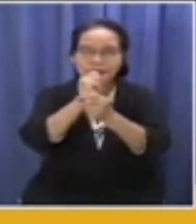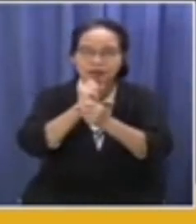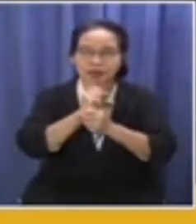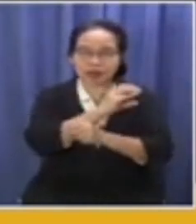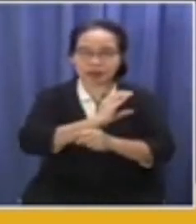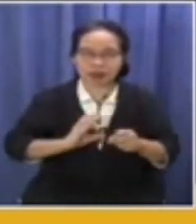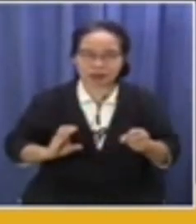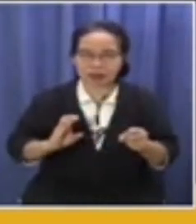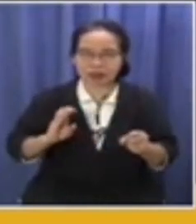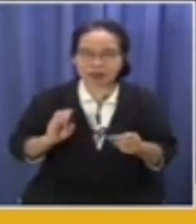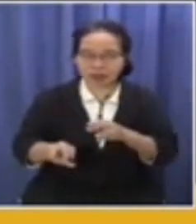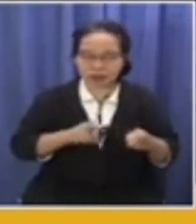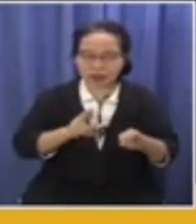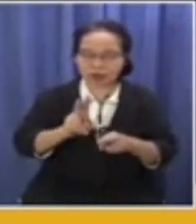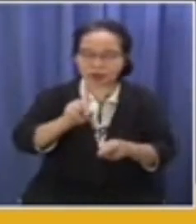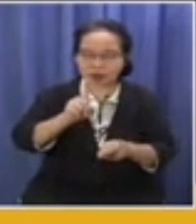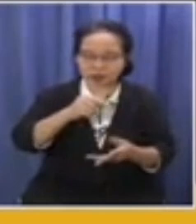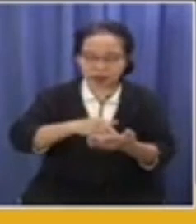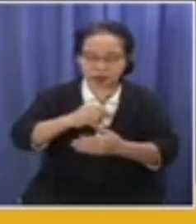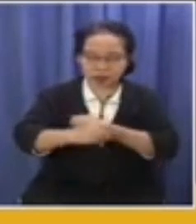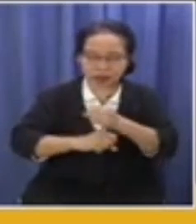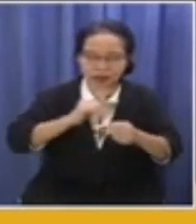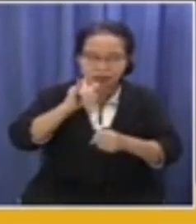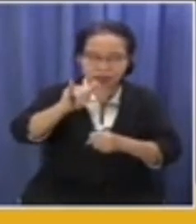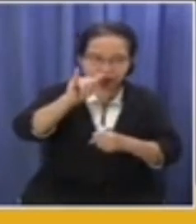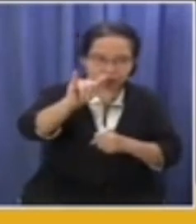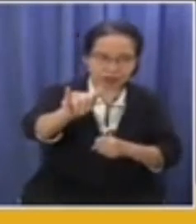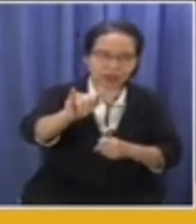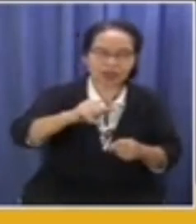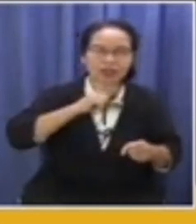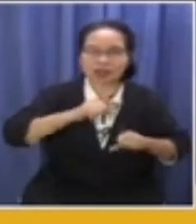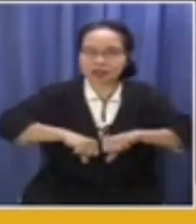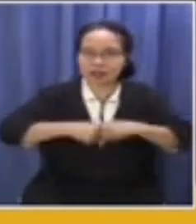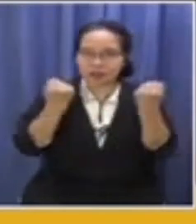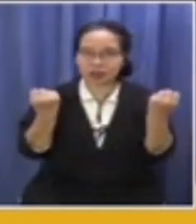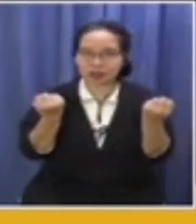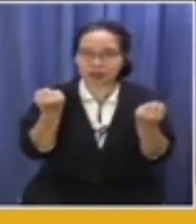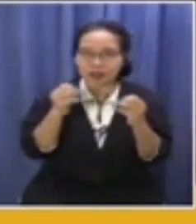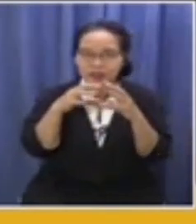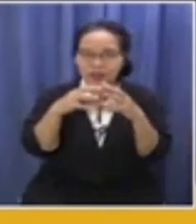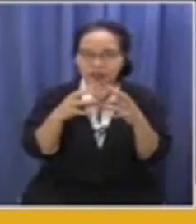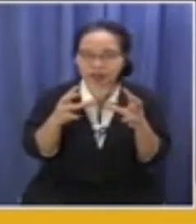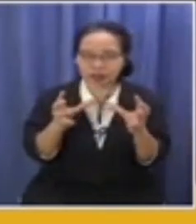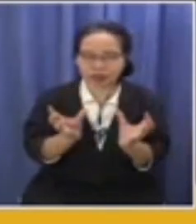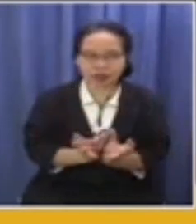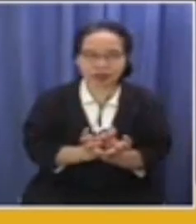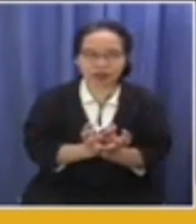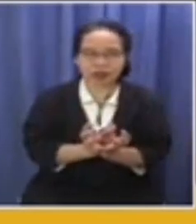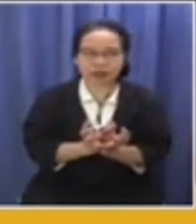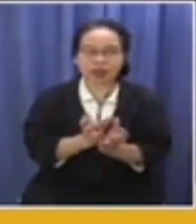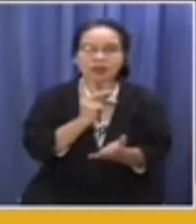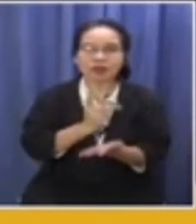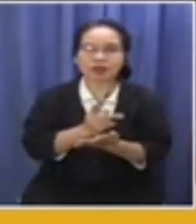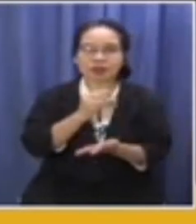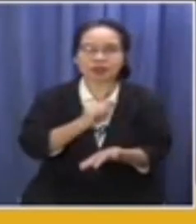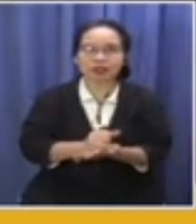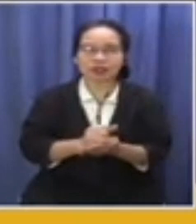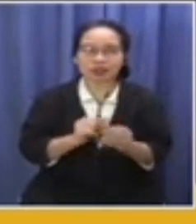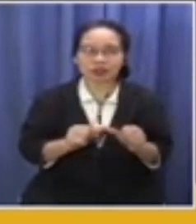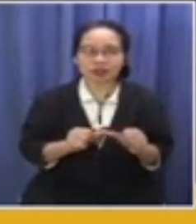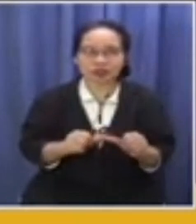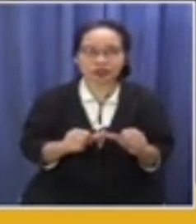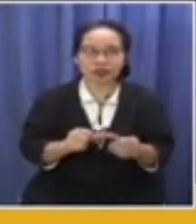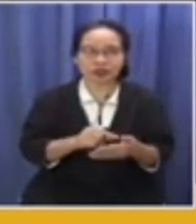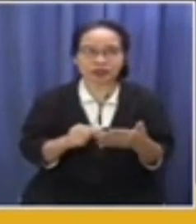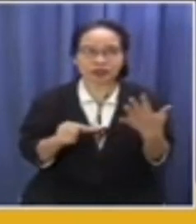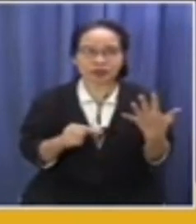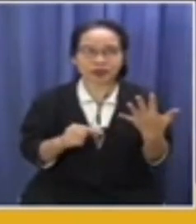isang libong taon pa Eh di hindi pa mawawasak ang lupa o katunayan kung Itutuloy